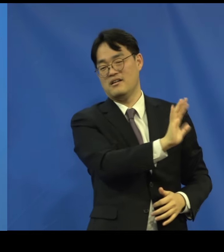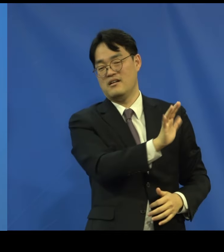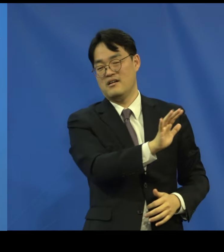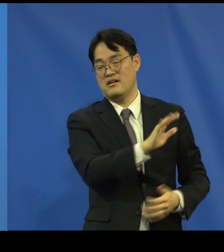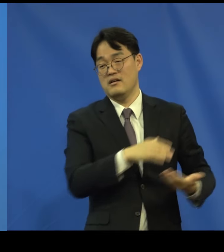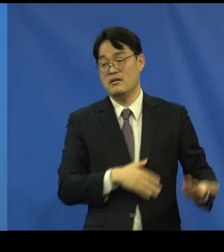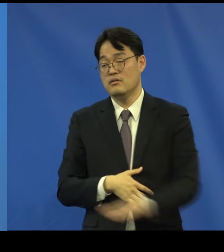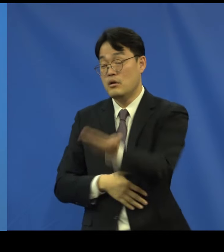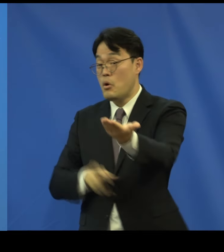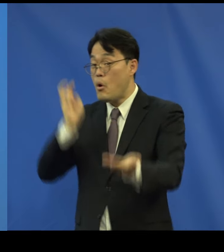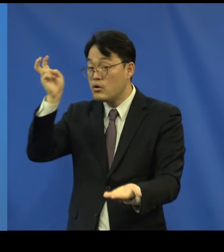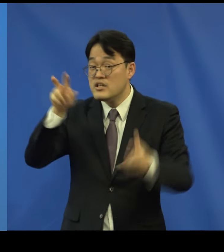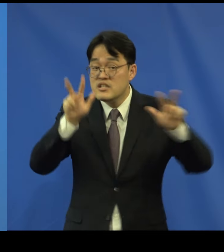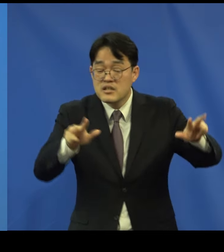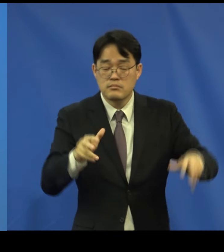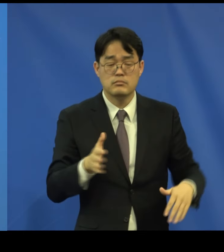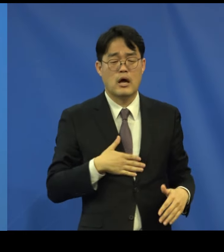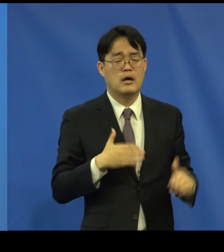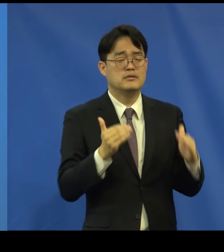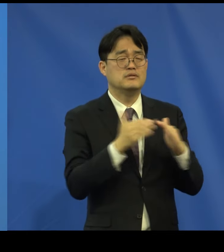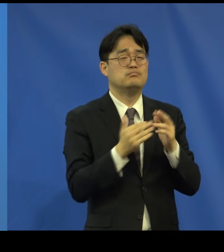너무 힘들어하지 마세요.